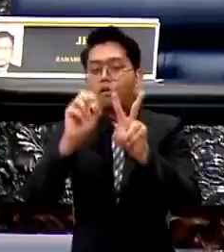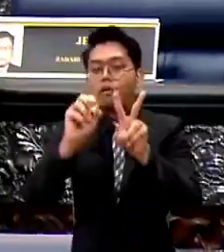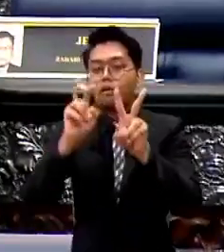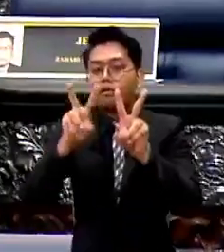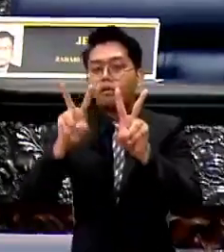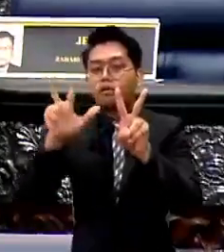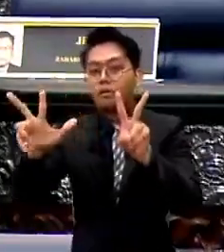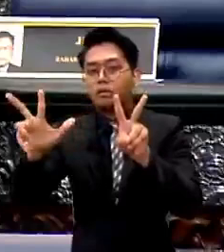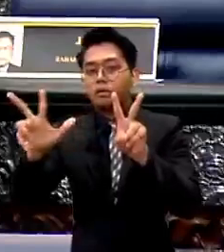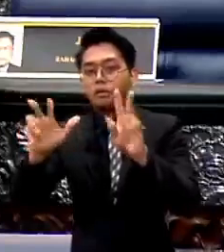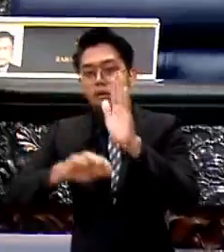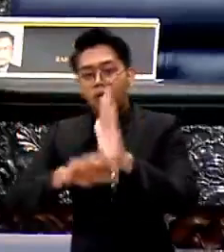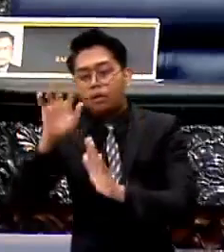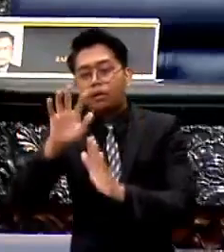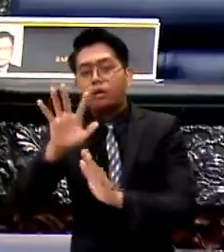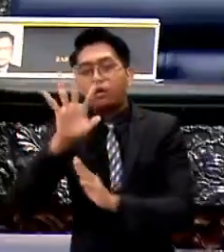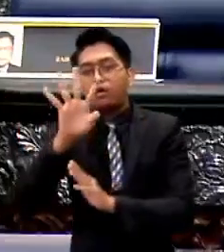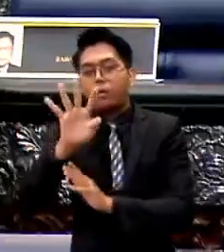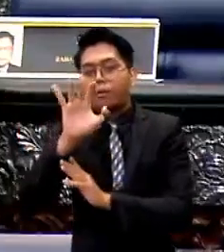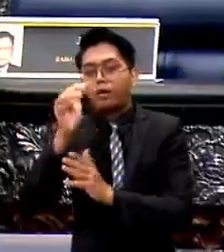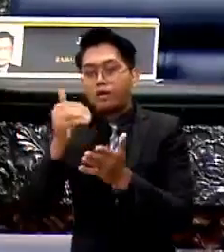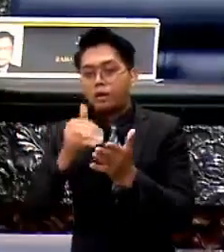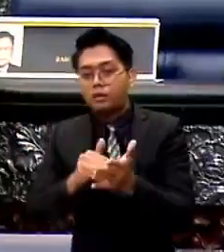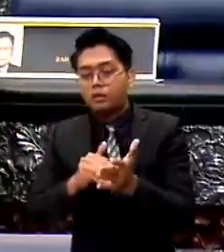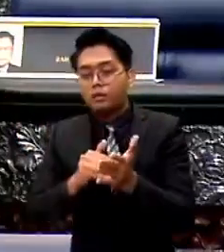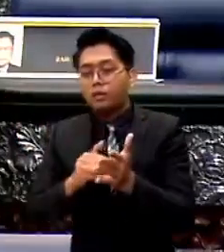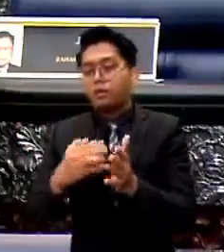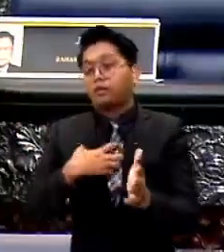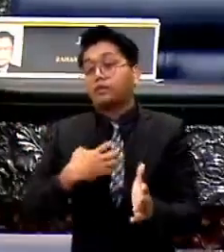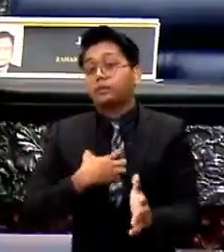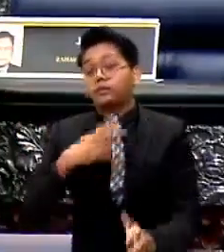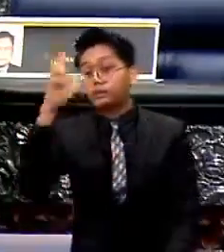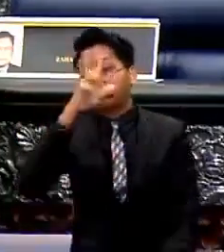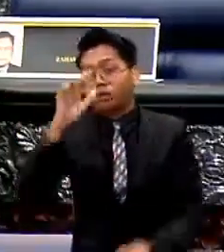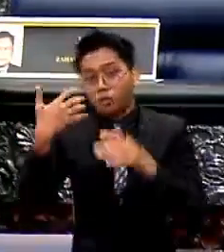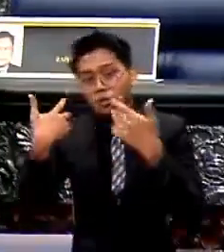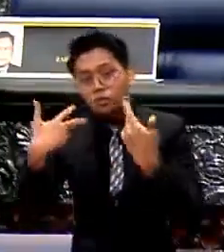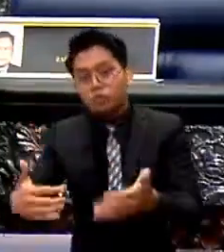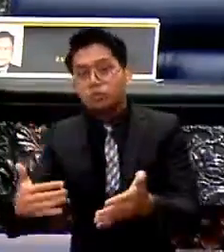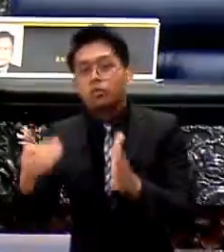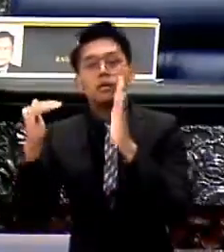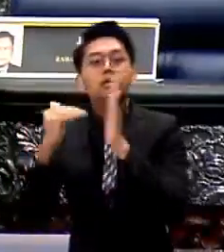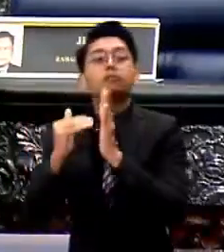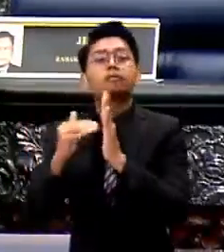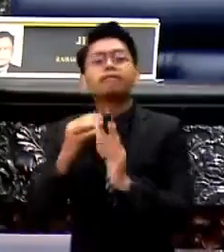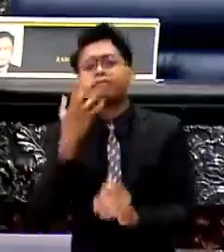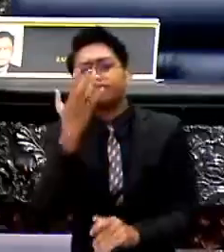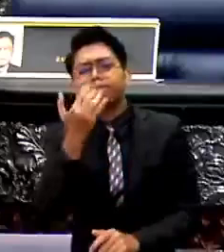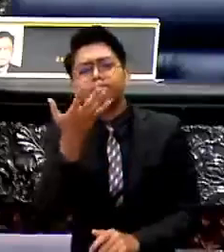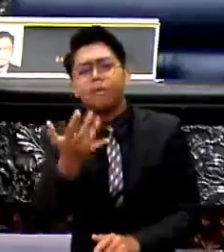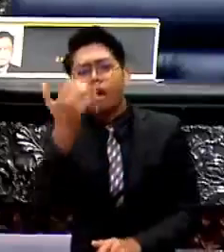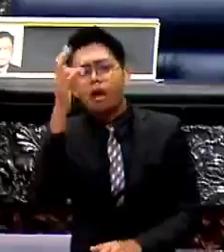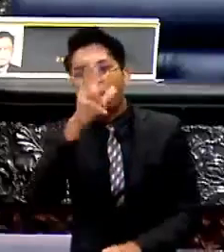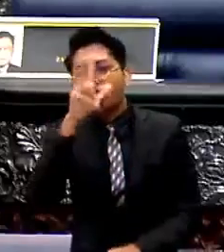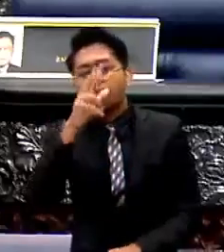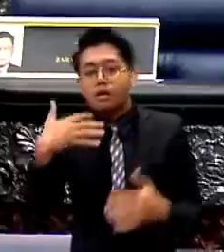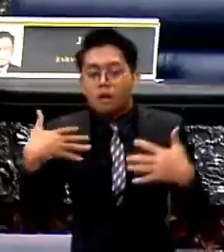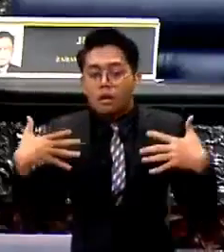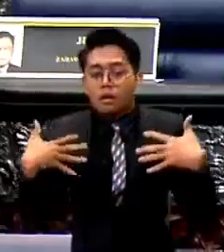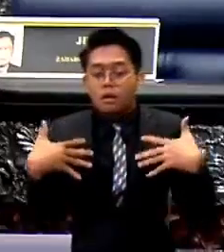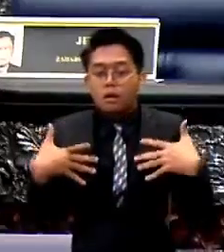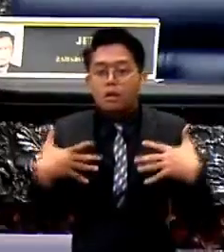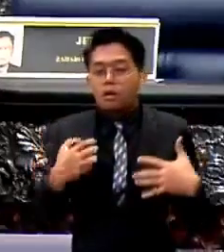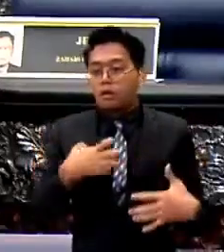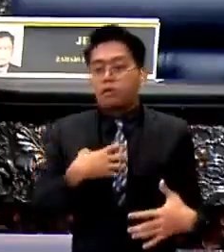4000 contonent kritikan kepada kerajaan telah pun disekat Mengapa kerajaan begitu takut dengan kritikan